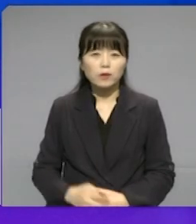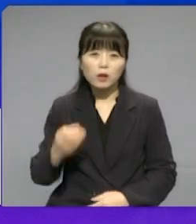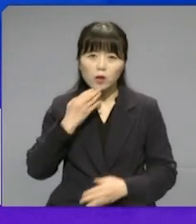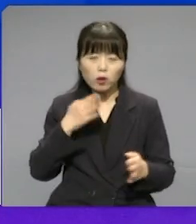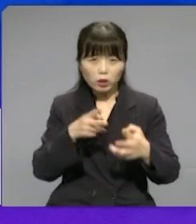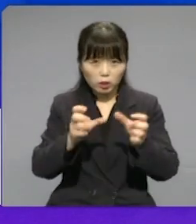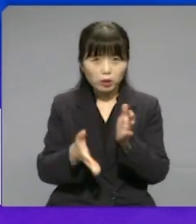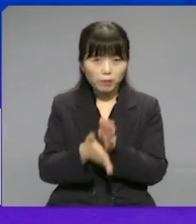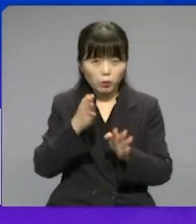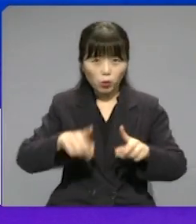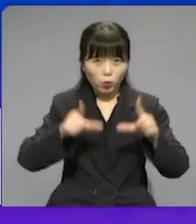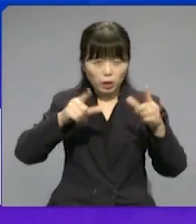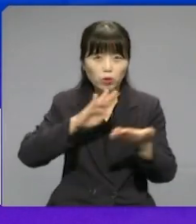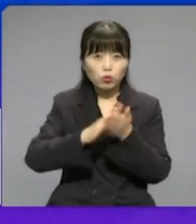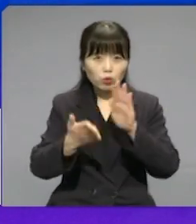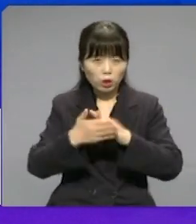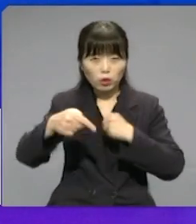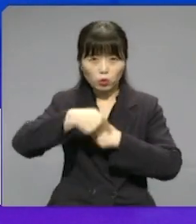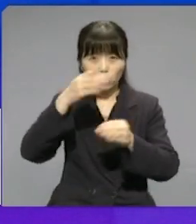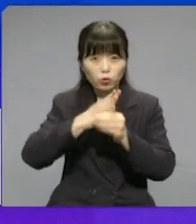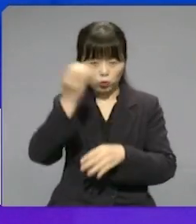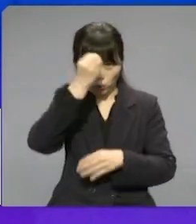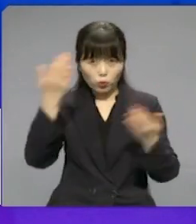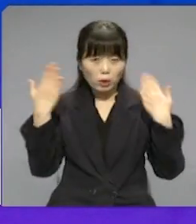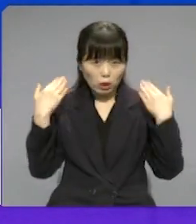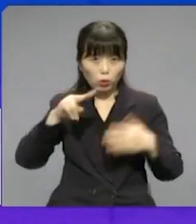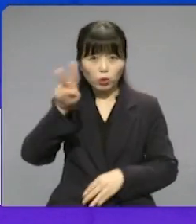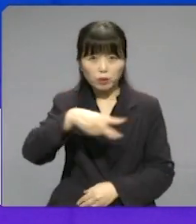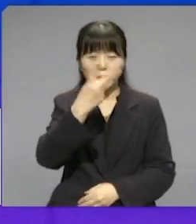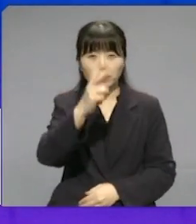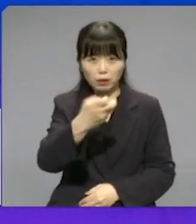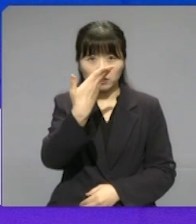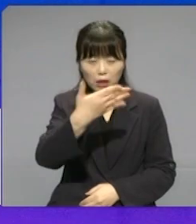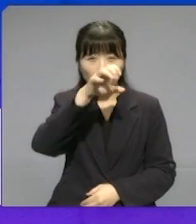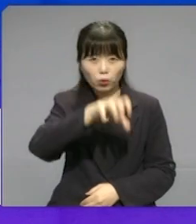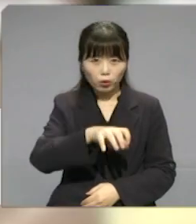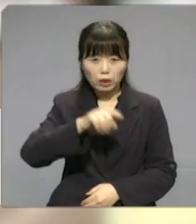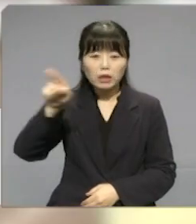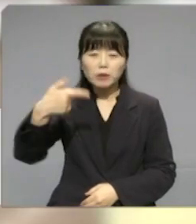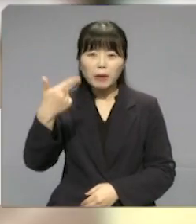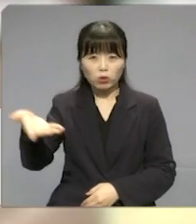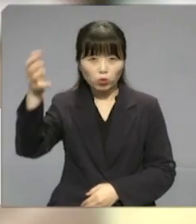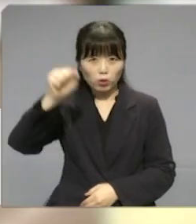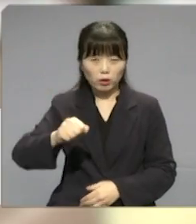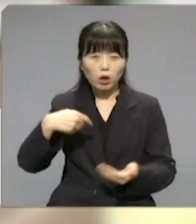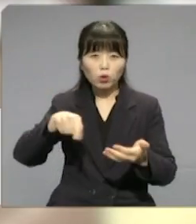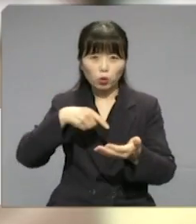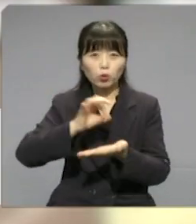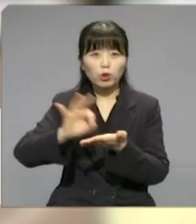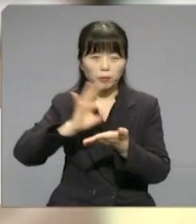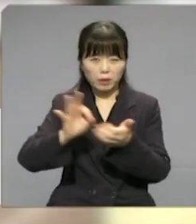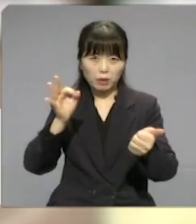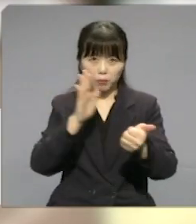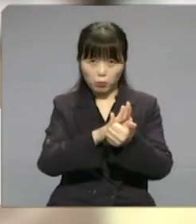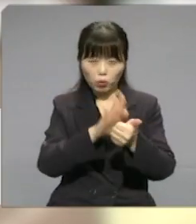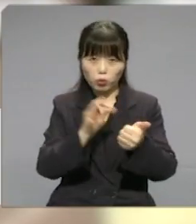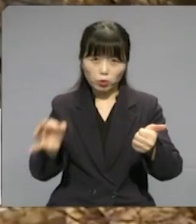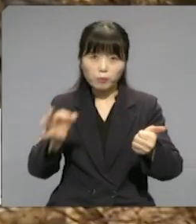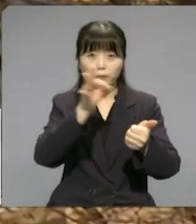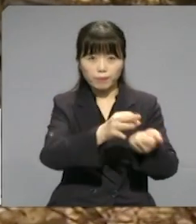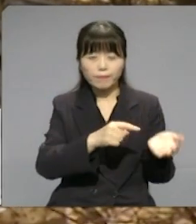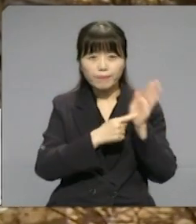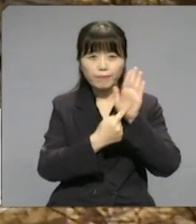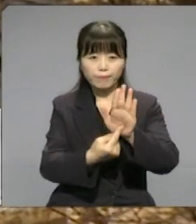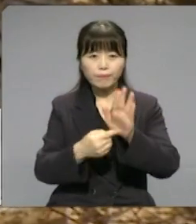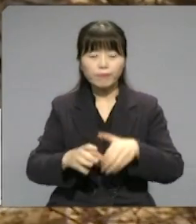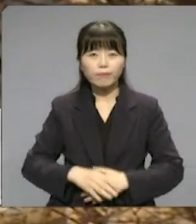경기 성남시는 올해 유치원과 초중고등학교 200 예수 아곳에 206억원의 교육 경비 보조금을 지원한다고